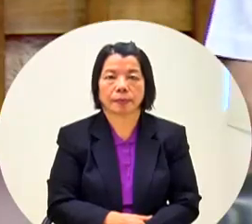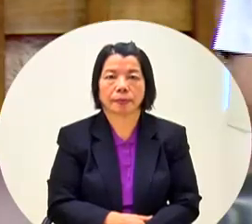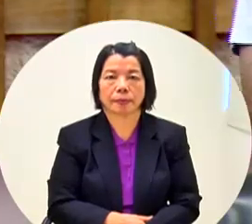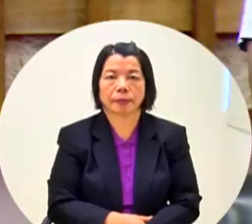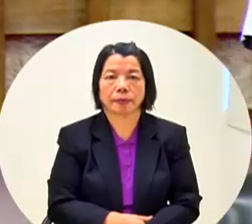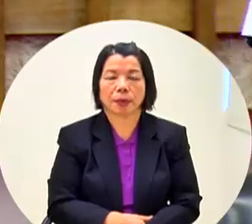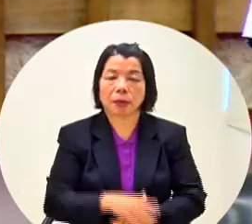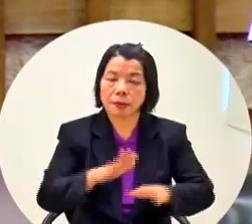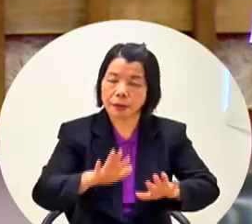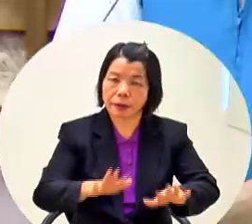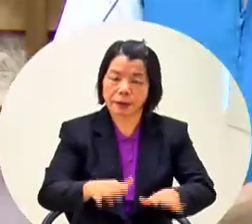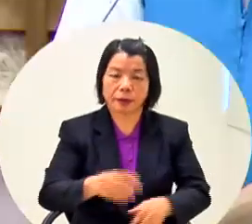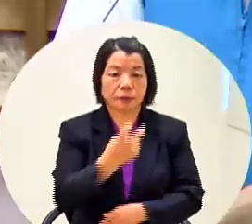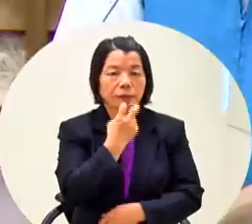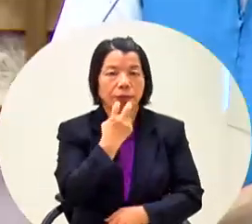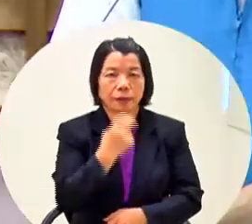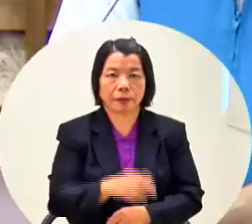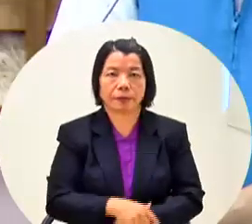现在的中央